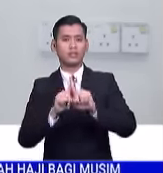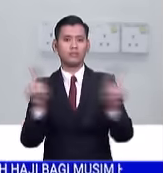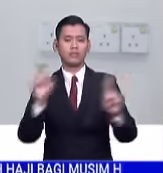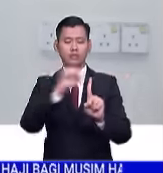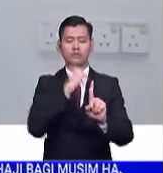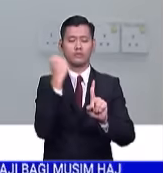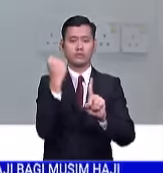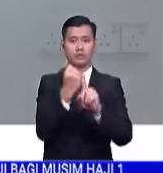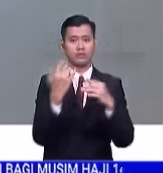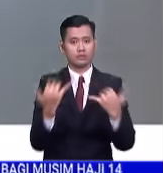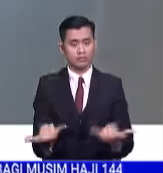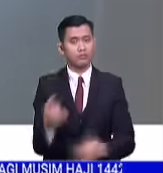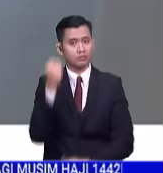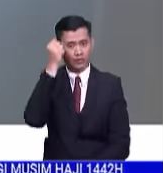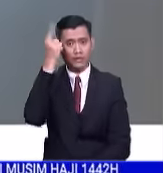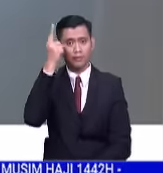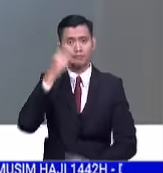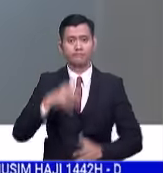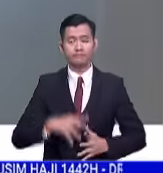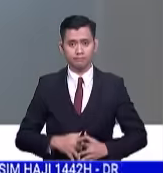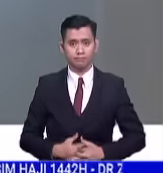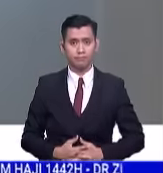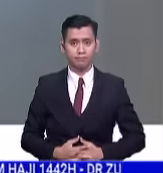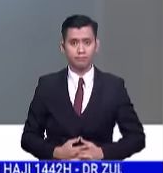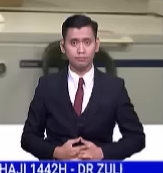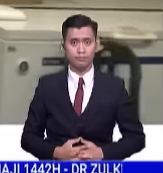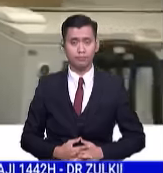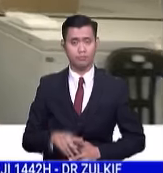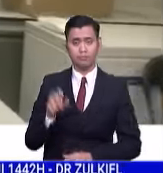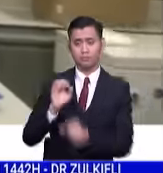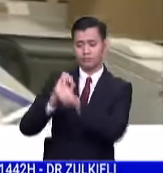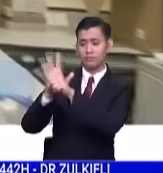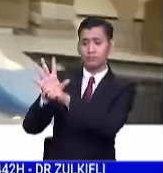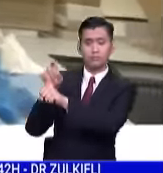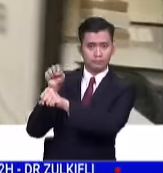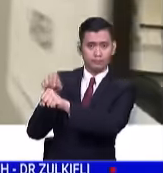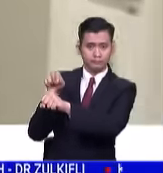kita faham lah kan. Ternyata,